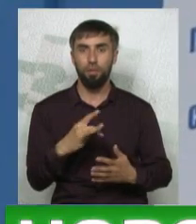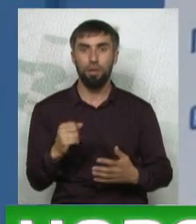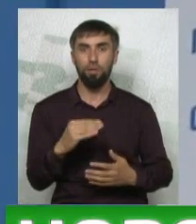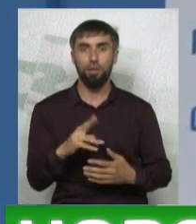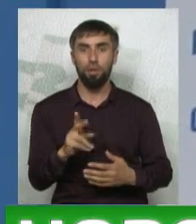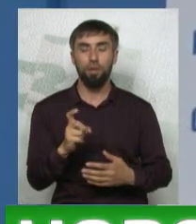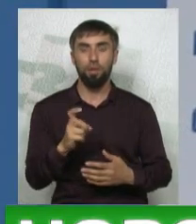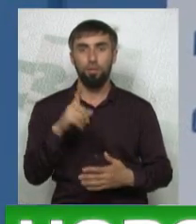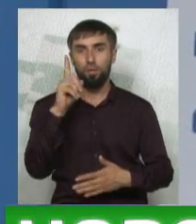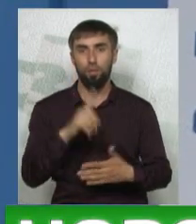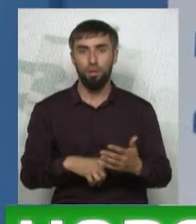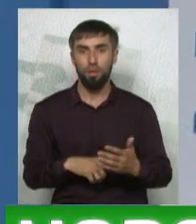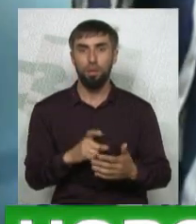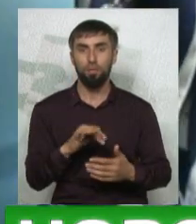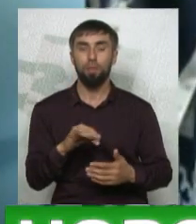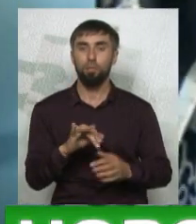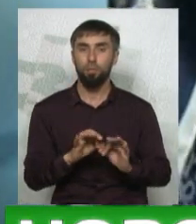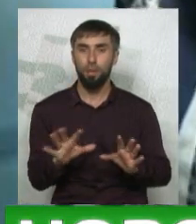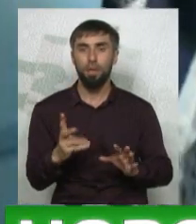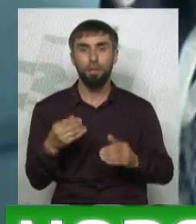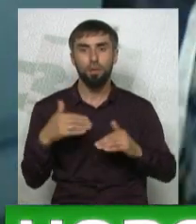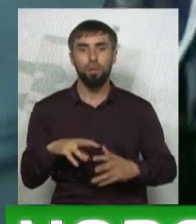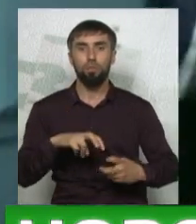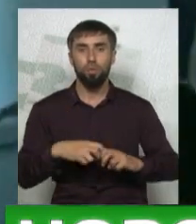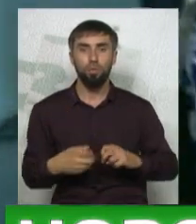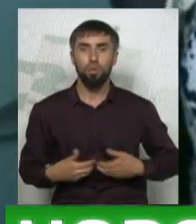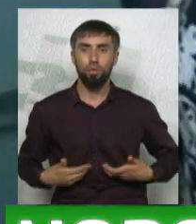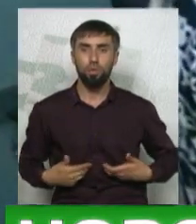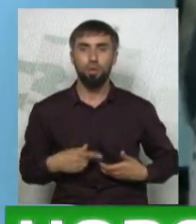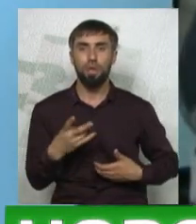сфере ЖКХ уверенной эксперты но при этом не решит проблему жильцов неплательщиков